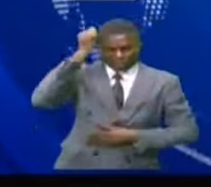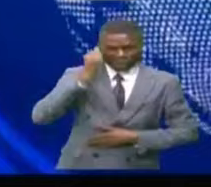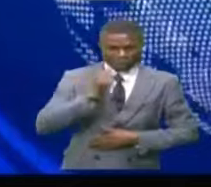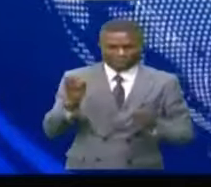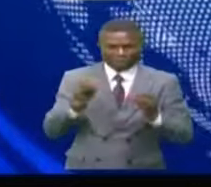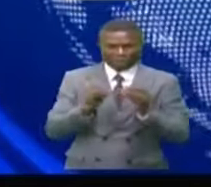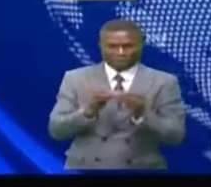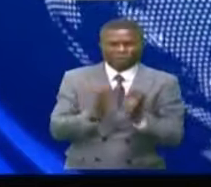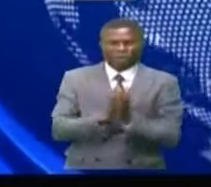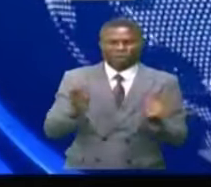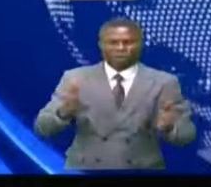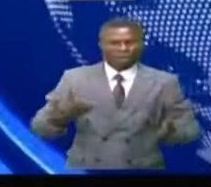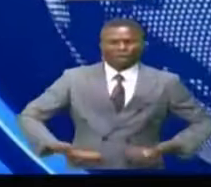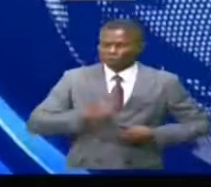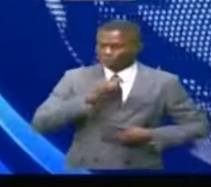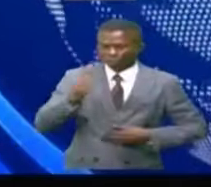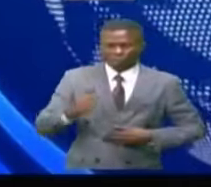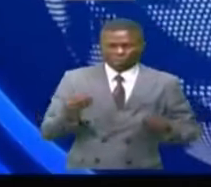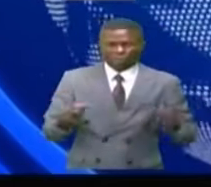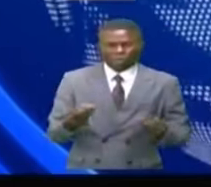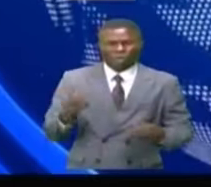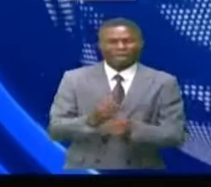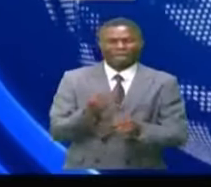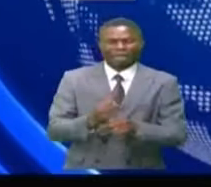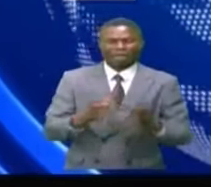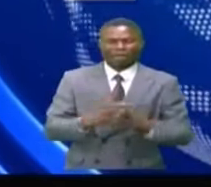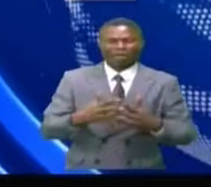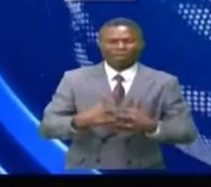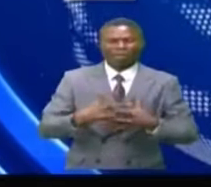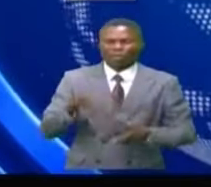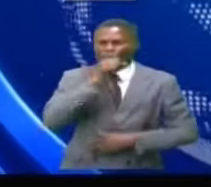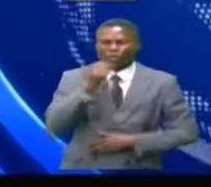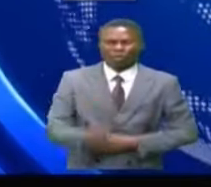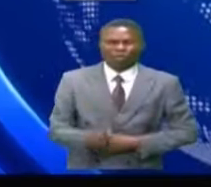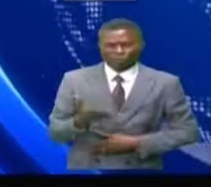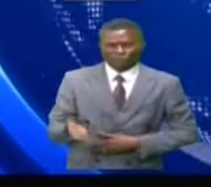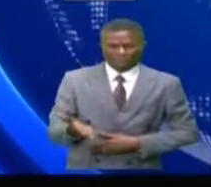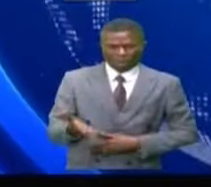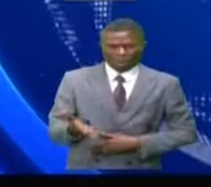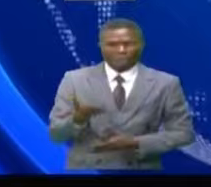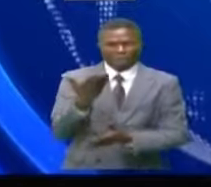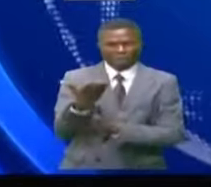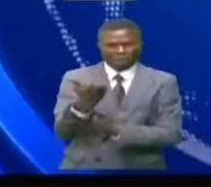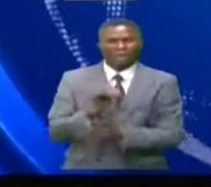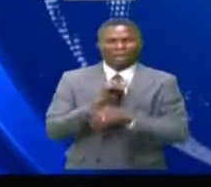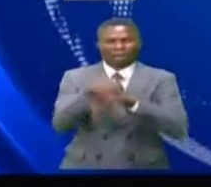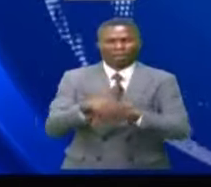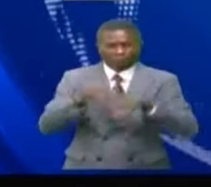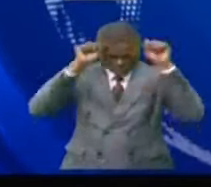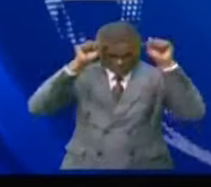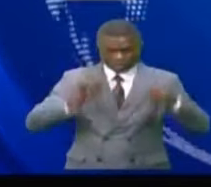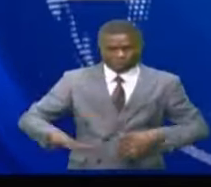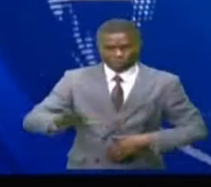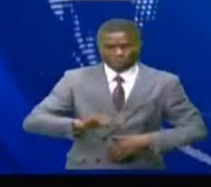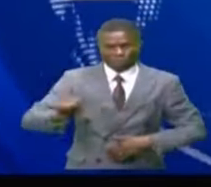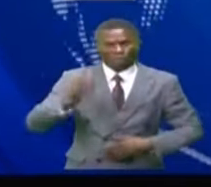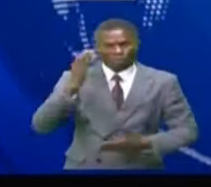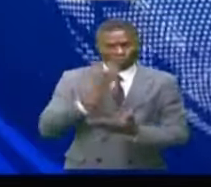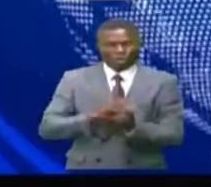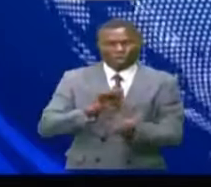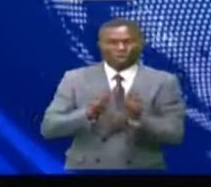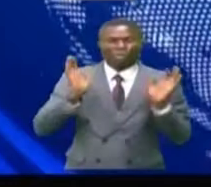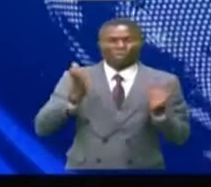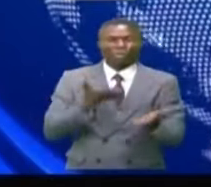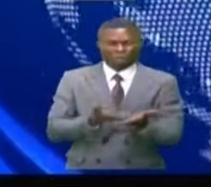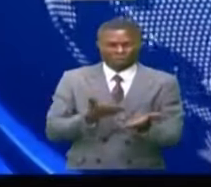assemblée générale déplore la vétusté des outils de travail. Il sollicite l'implication du chef de l'État pour mettre fin à cette